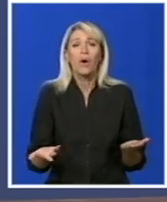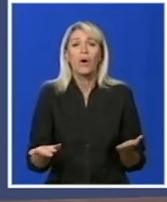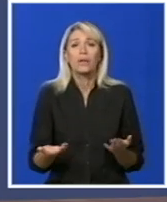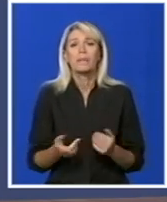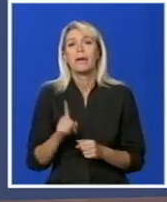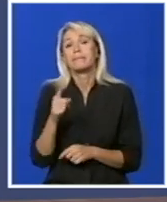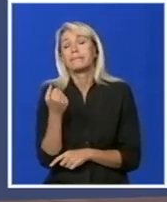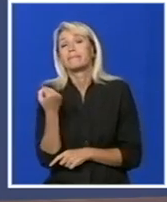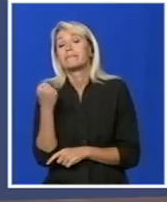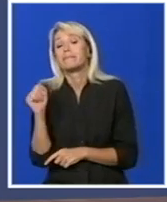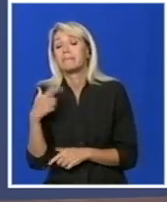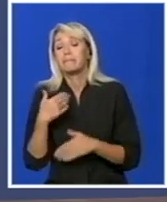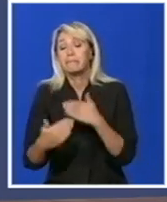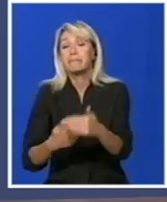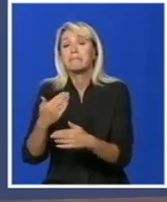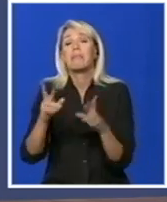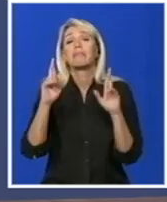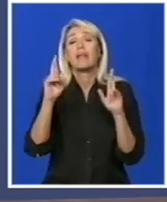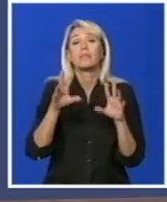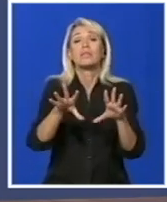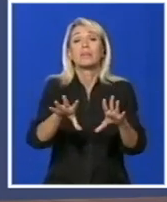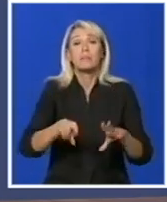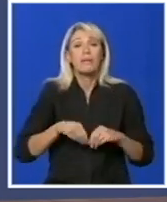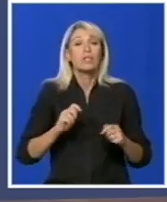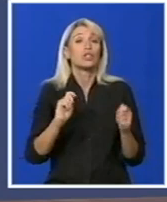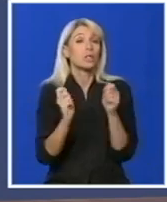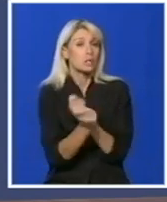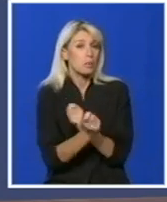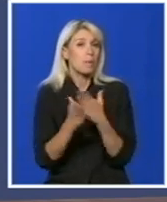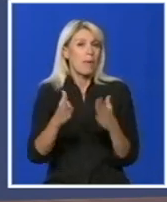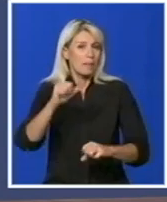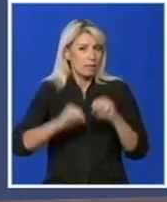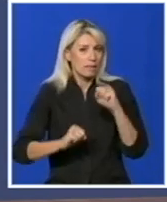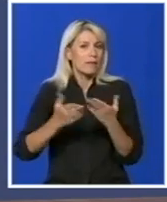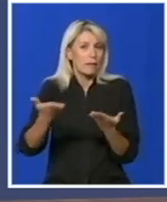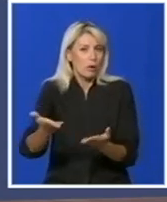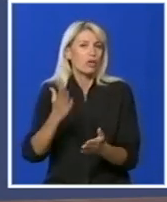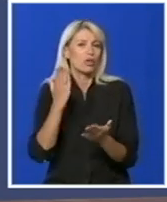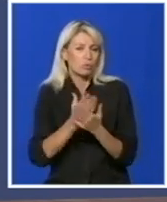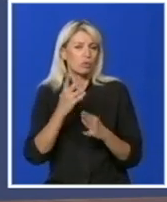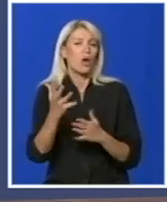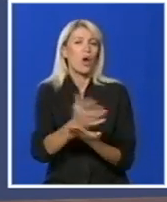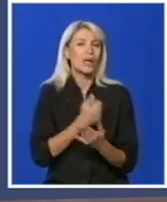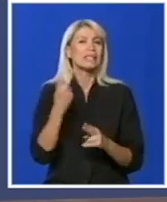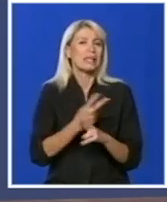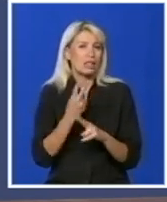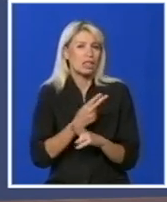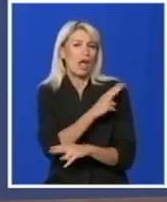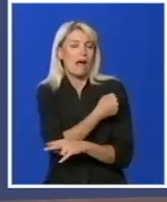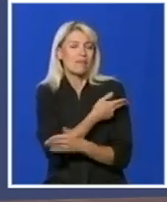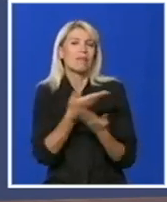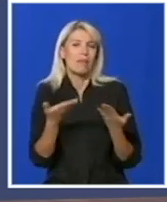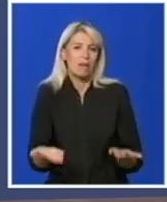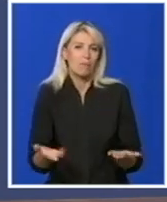Nadamo se da će oni to prihvatiti na pravi način, da ćemo to imati realizovano narednim nedeljama na odgovarajući način, da ćemo